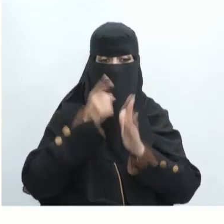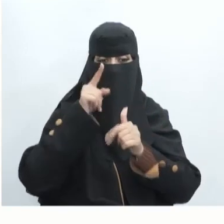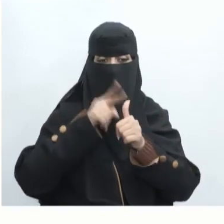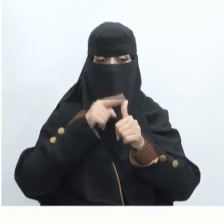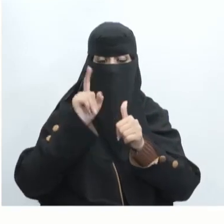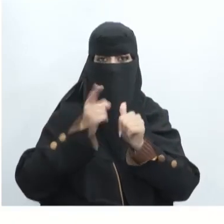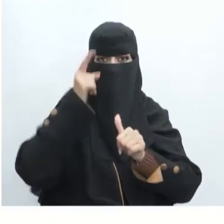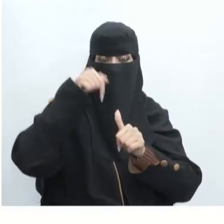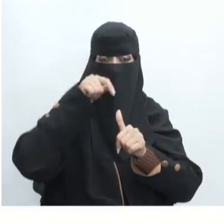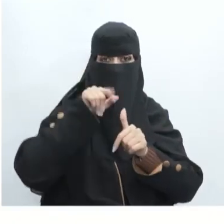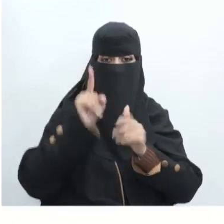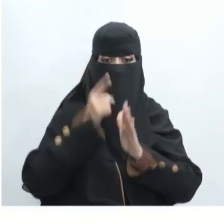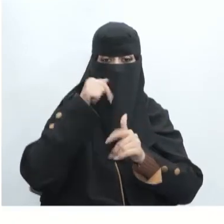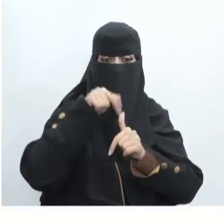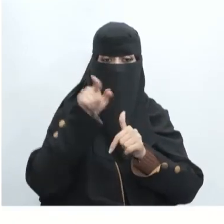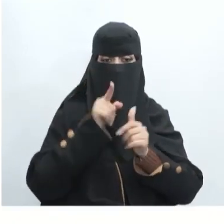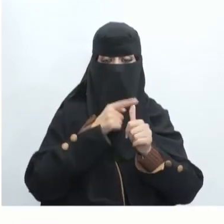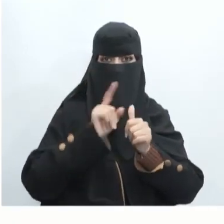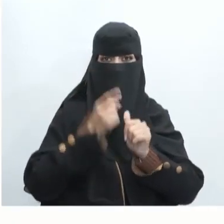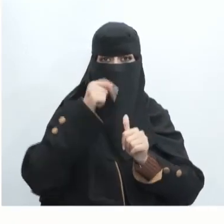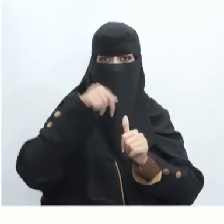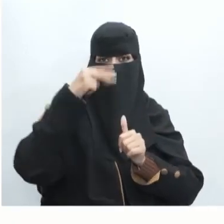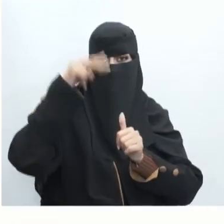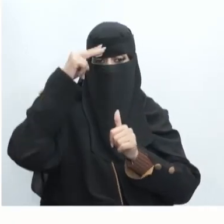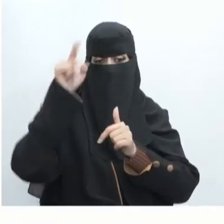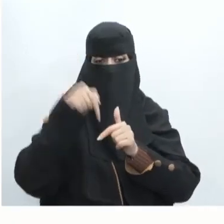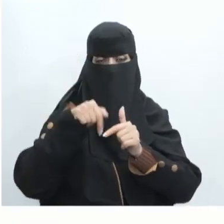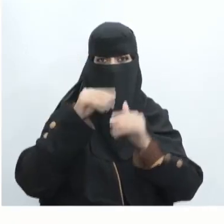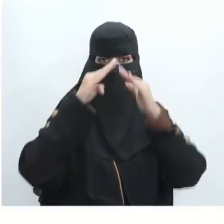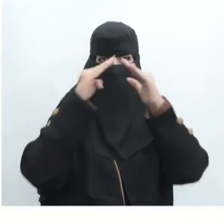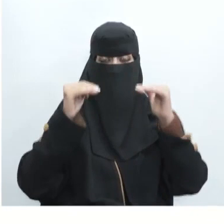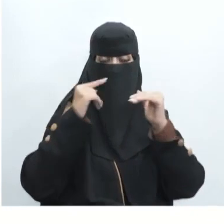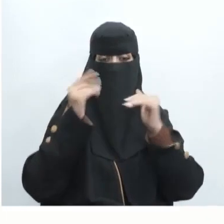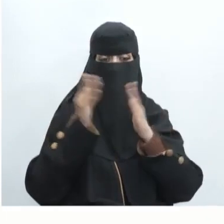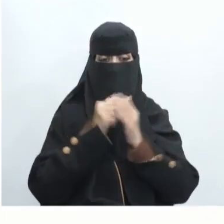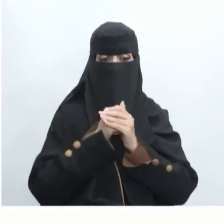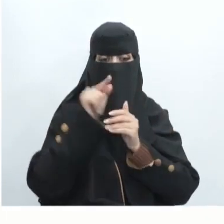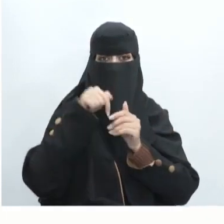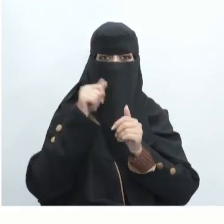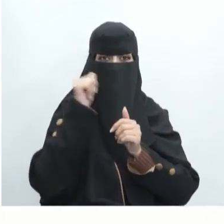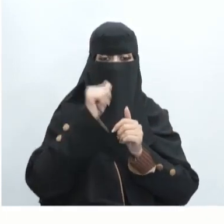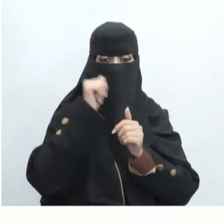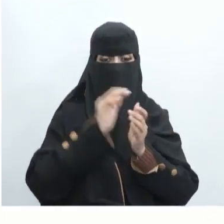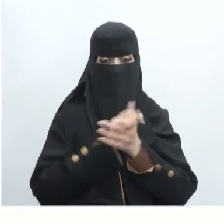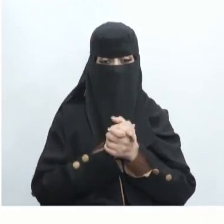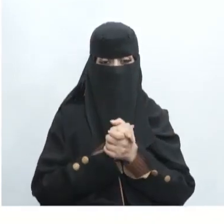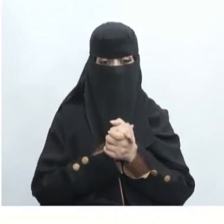اولى هذه الدول المملكه العربيه السعوديه احسنتم مصر ممتازين والسودان